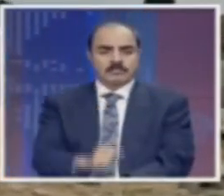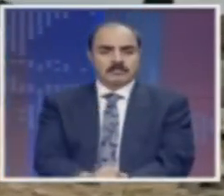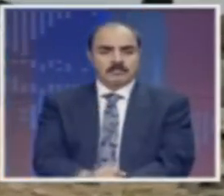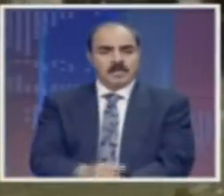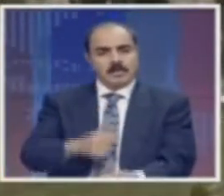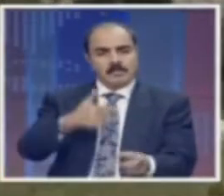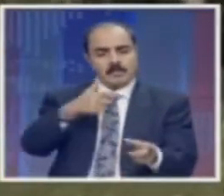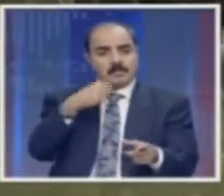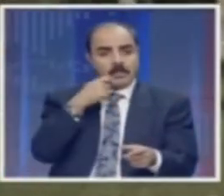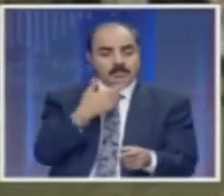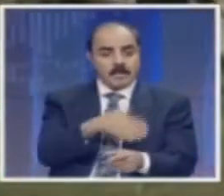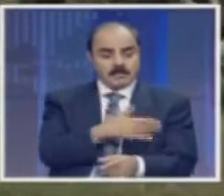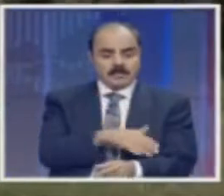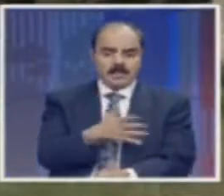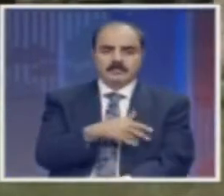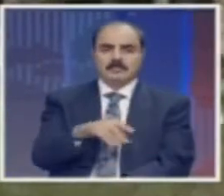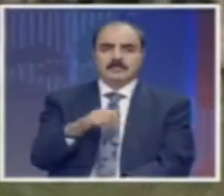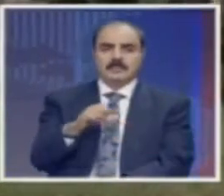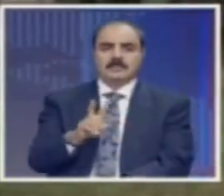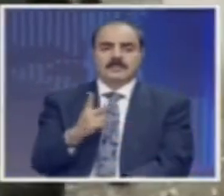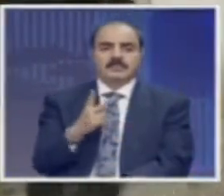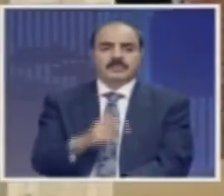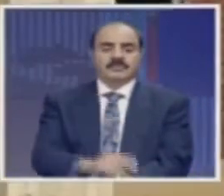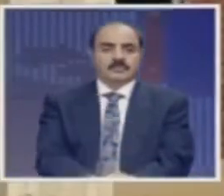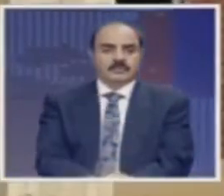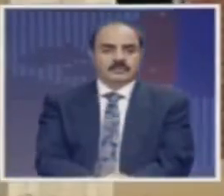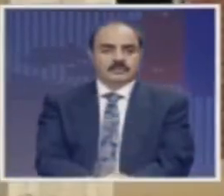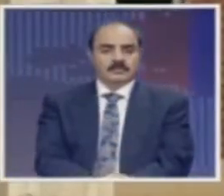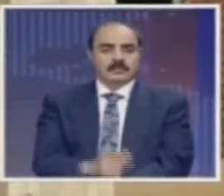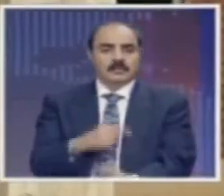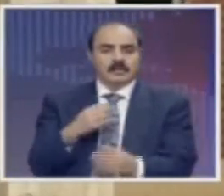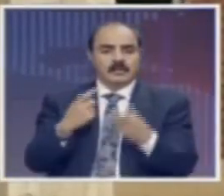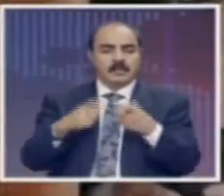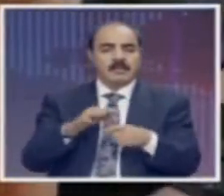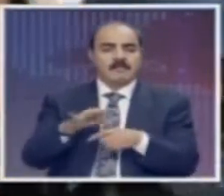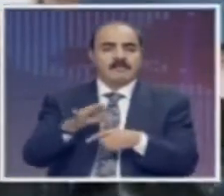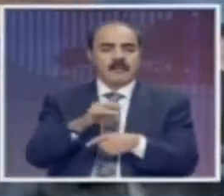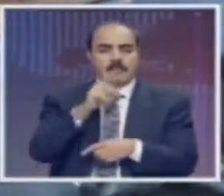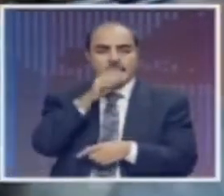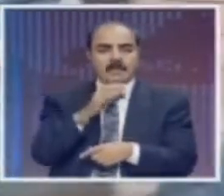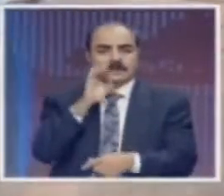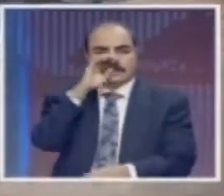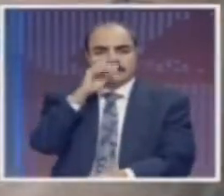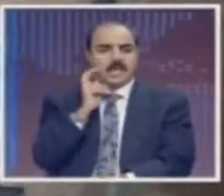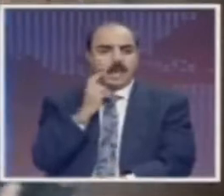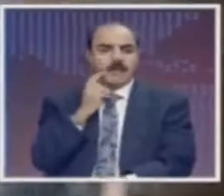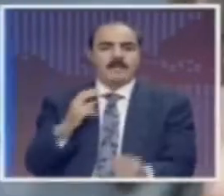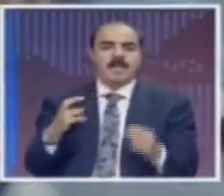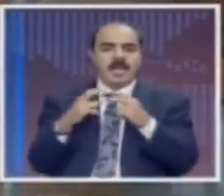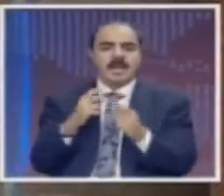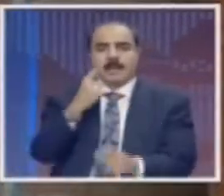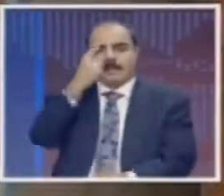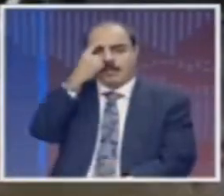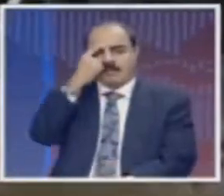إجراميا ومصرع 17 عناصر آخرين بنطاق مديريات أمن القاهرة والجيزة والقليوبية